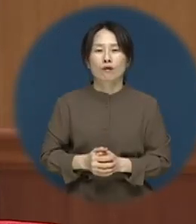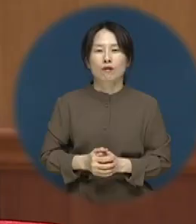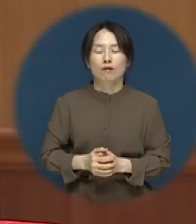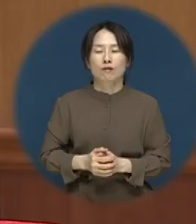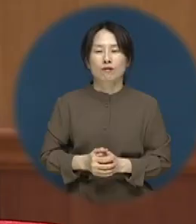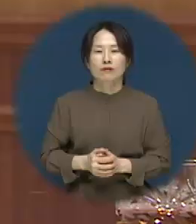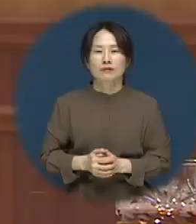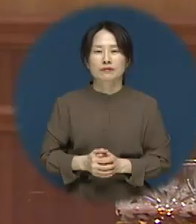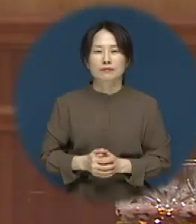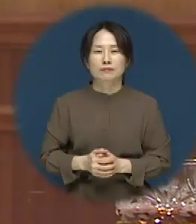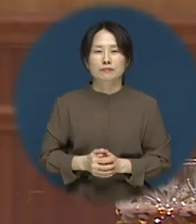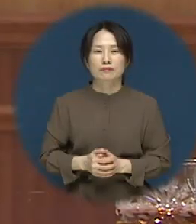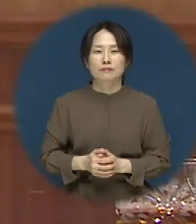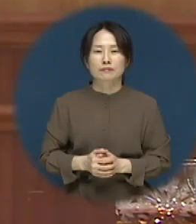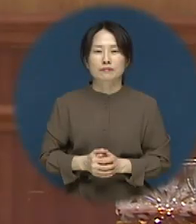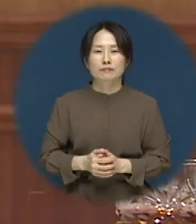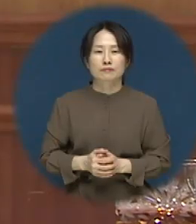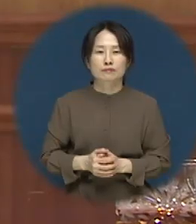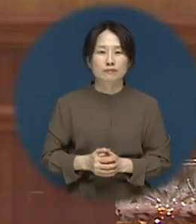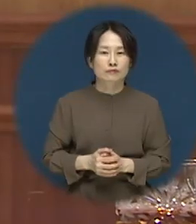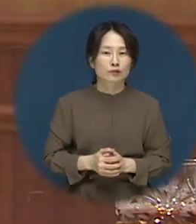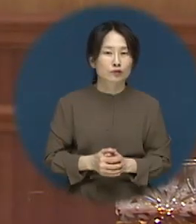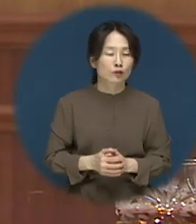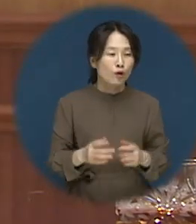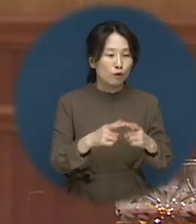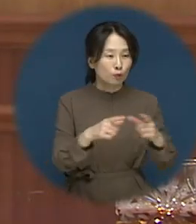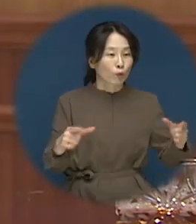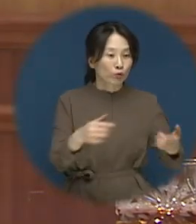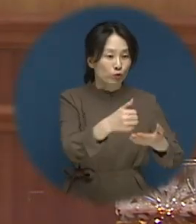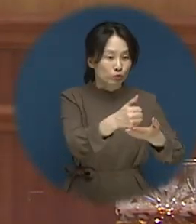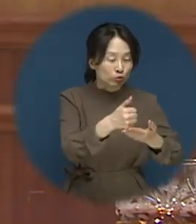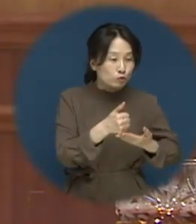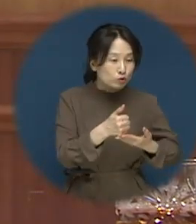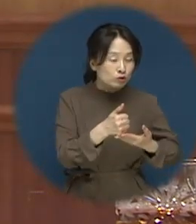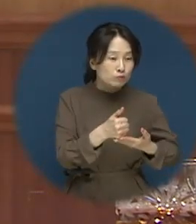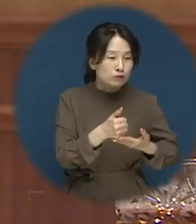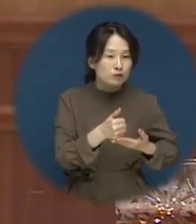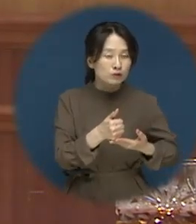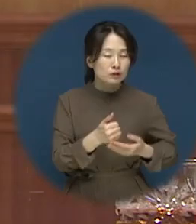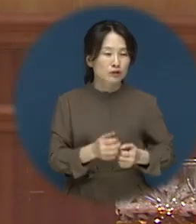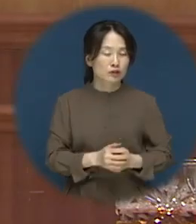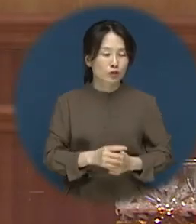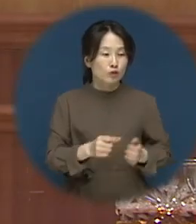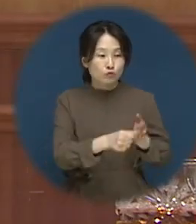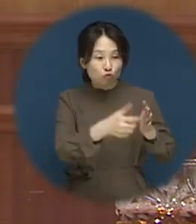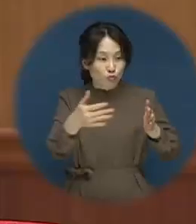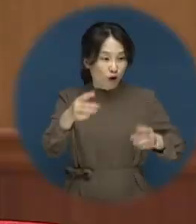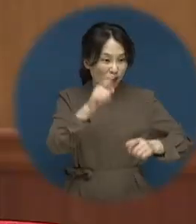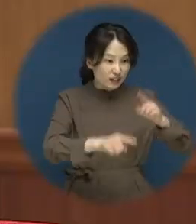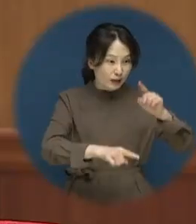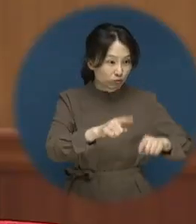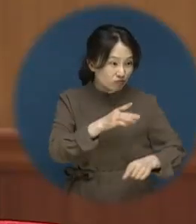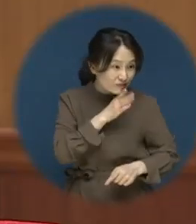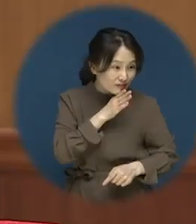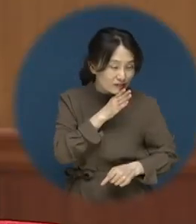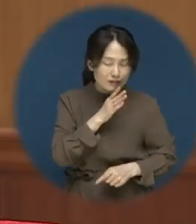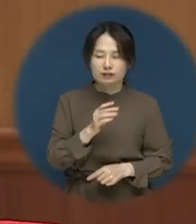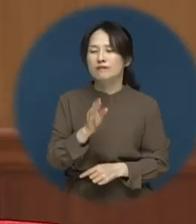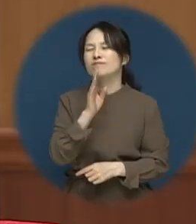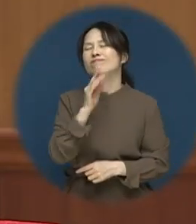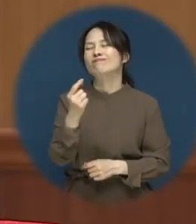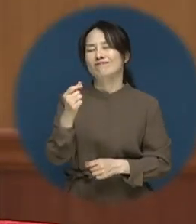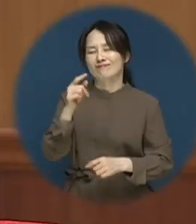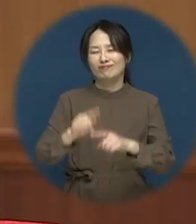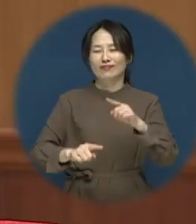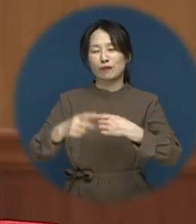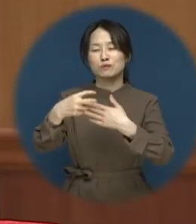저희들한테 연락이 오죠. 그러니까 주된 고객은 네. 아무래도 좀 이름 있는 나무들 아닐까요? 아무래도 그렇죠. 그렇죠. 나무병원이